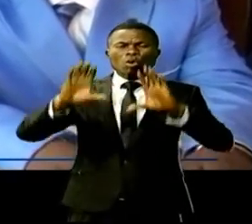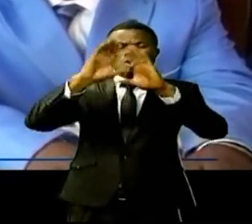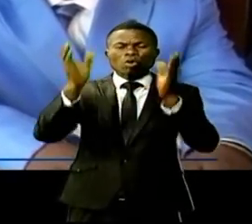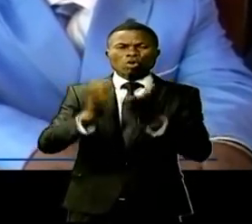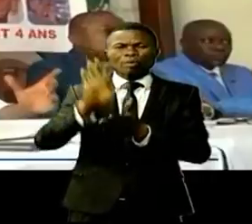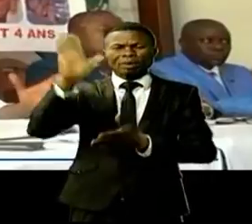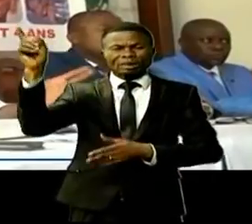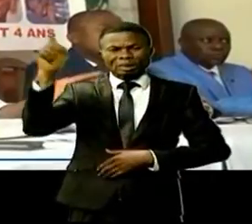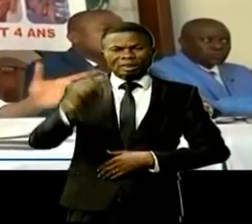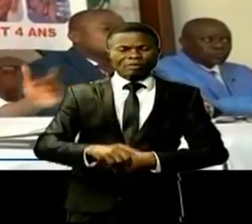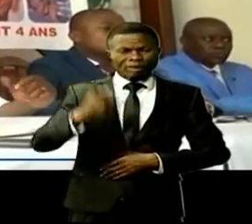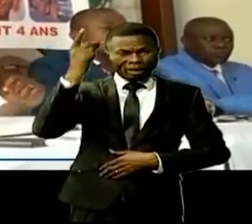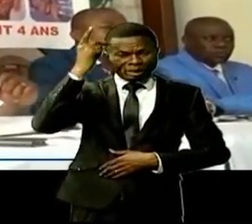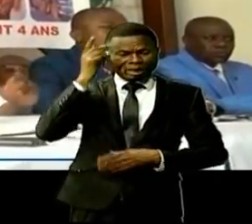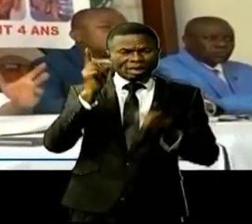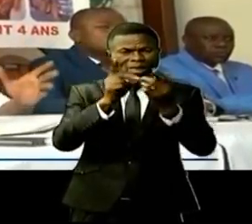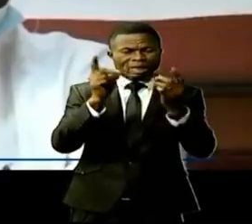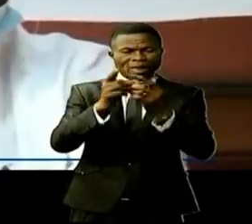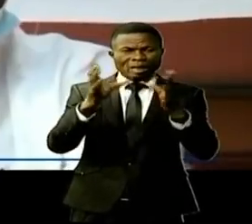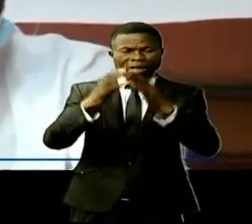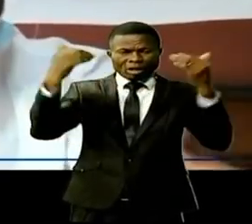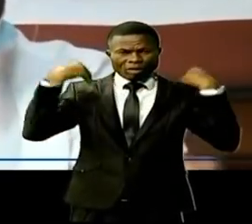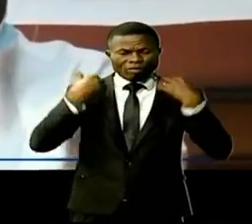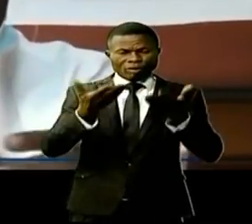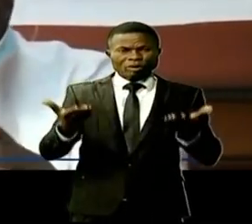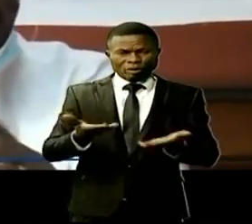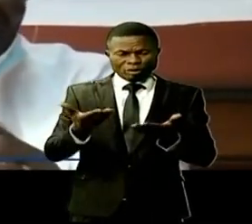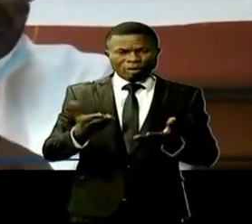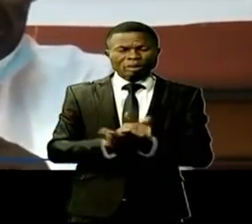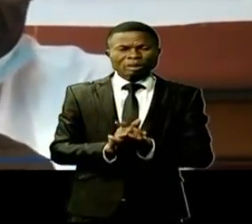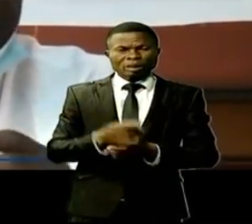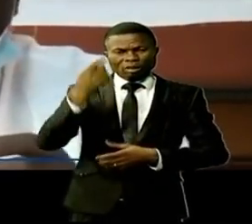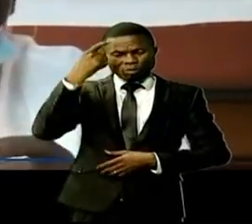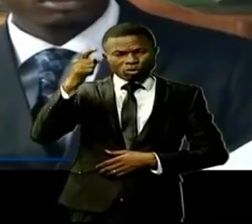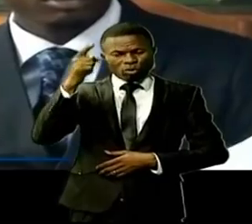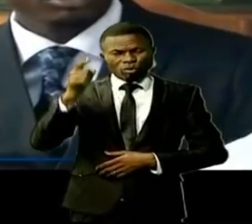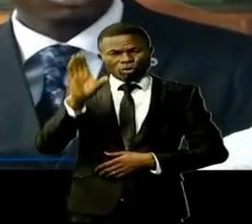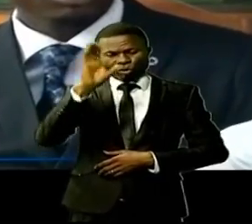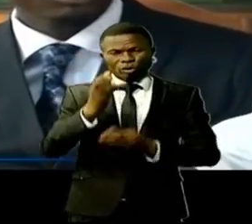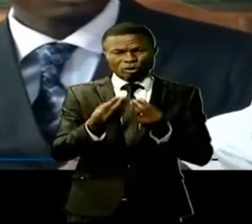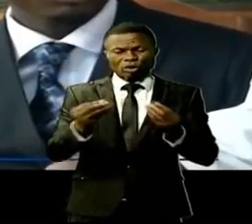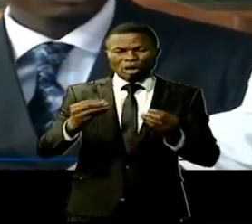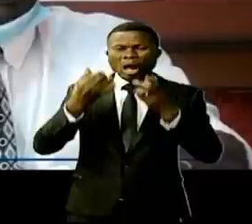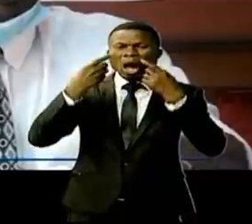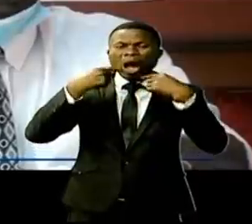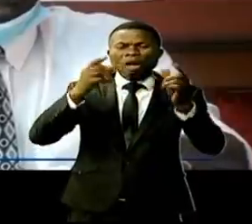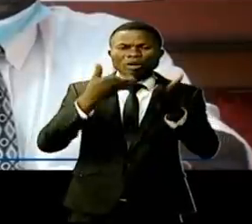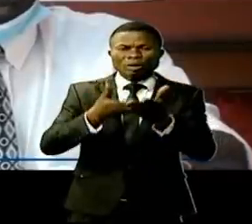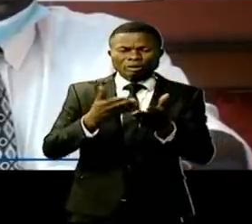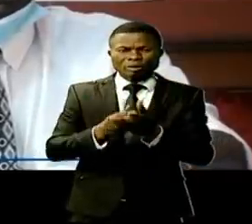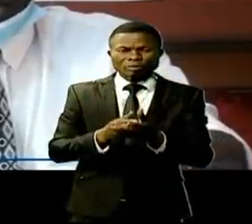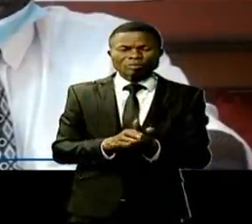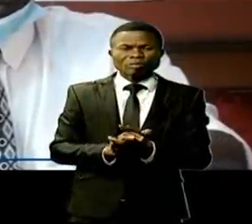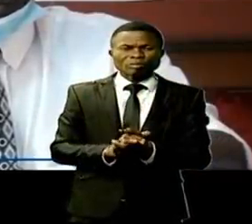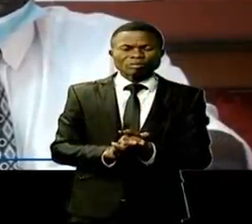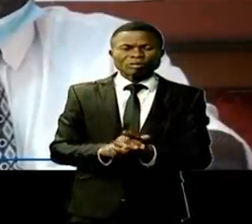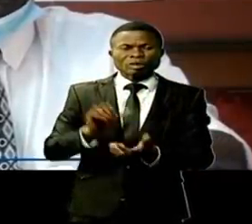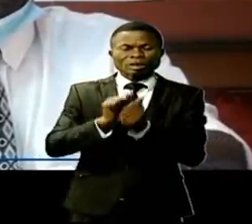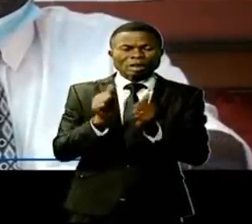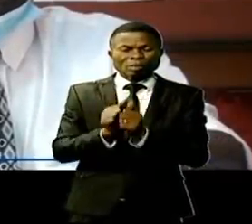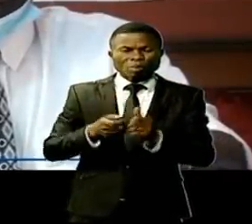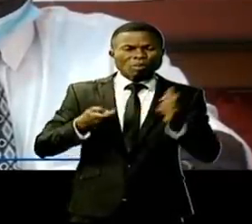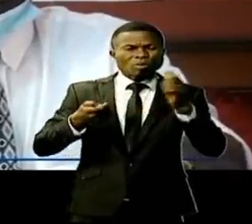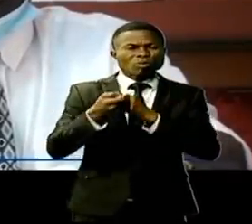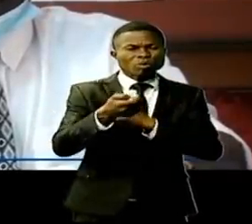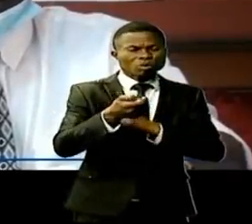Kinshasa pour des contacts avec les autorités, a terminé sa mission à Kinshasa et a fait une communication. L'activisme criminel dont nos communautés